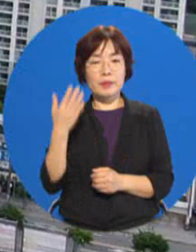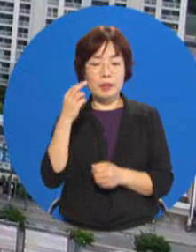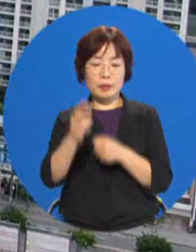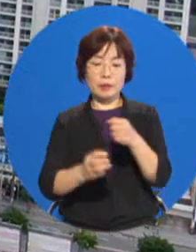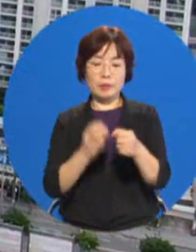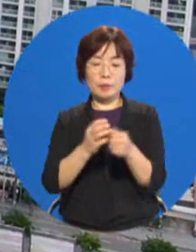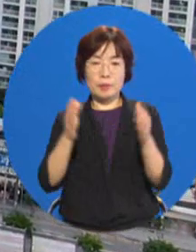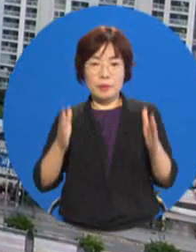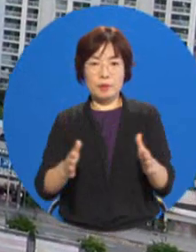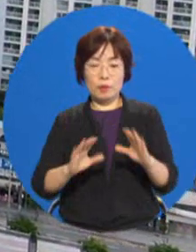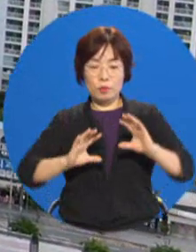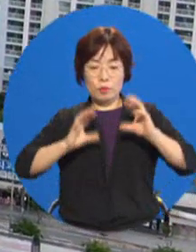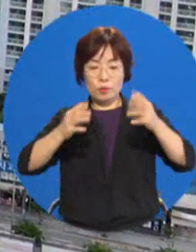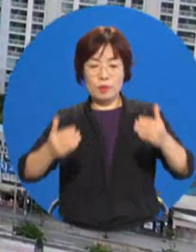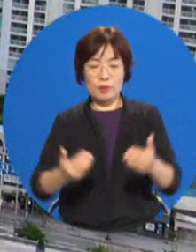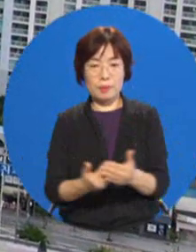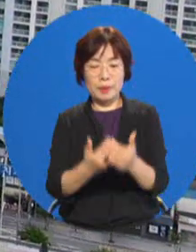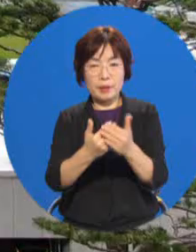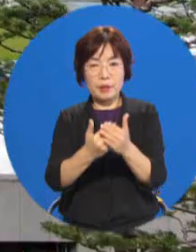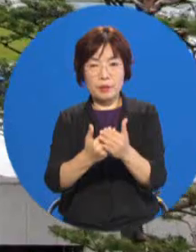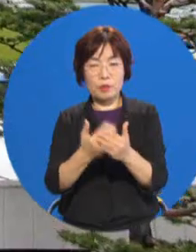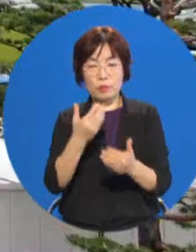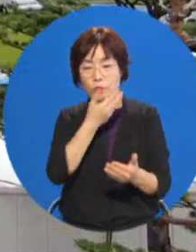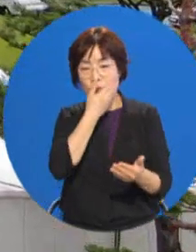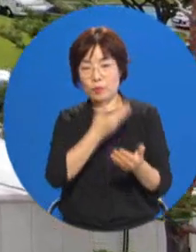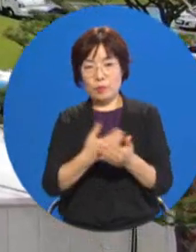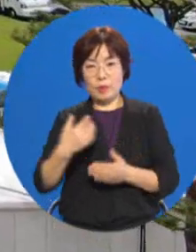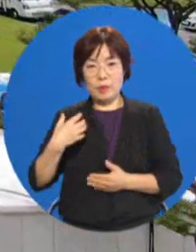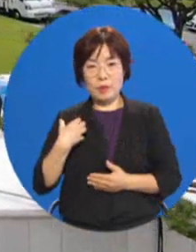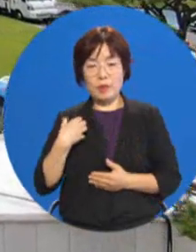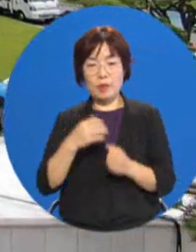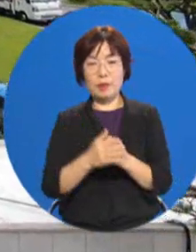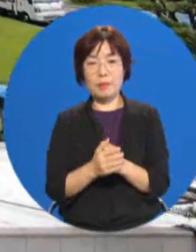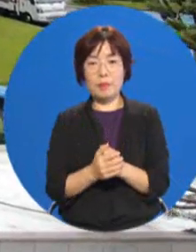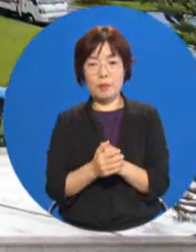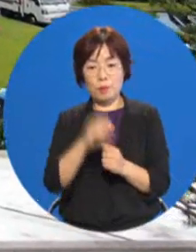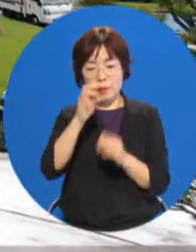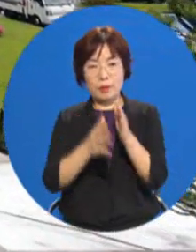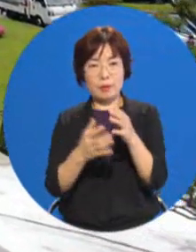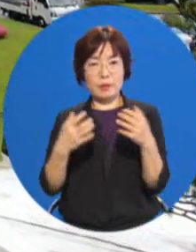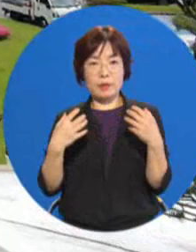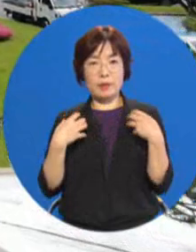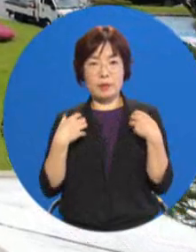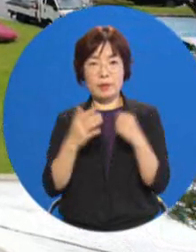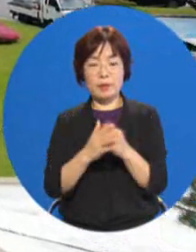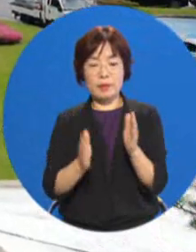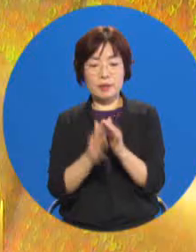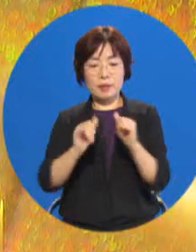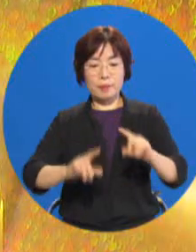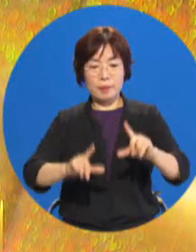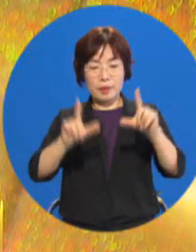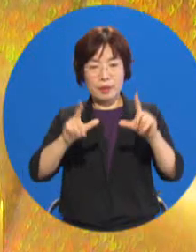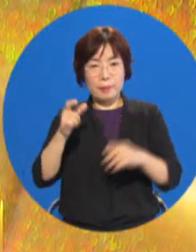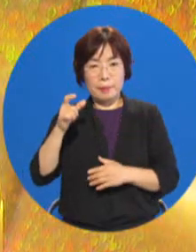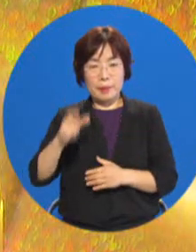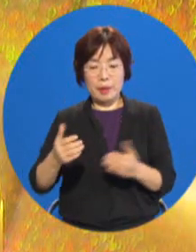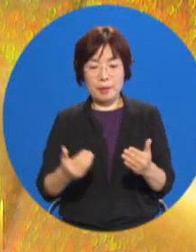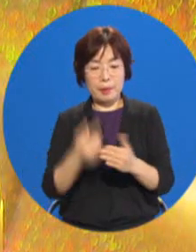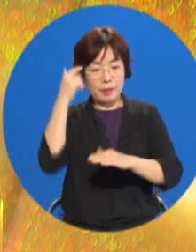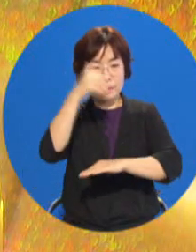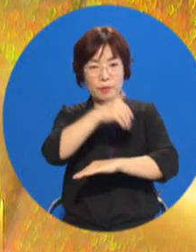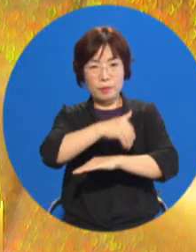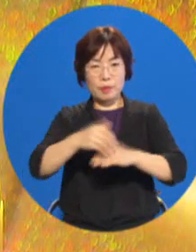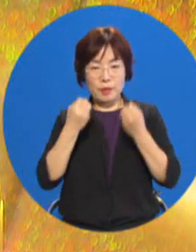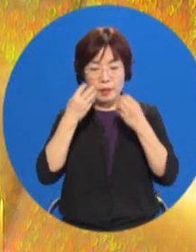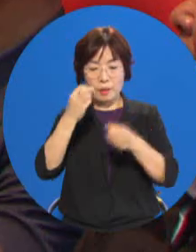30년 동안 국가경제의 한 축이자 광양만권 중심도시로서 성장해온 광양시. 시민의 날에 강조된 발전 전략들이